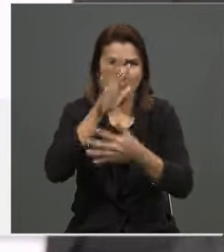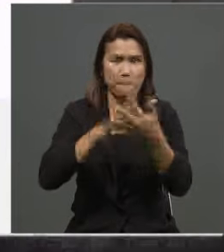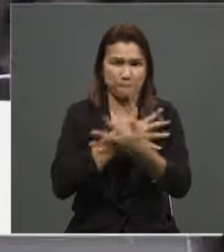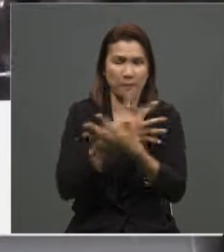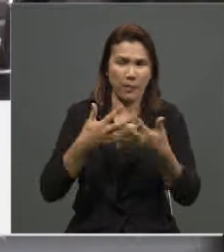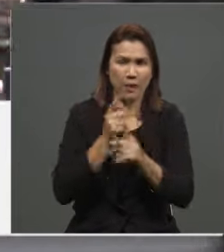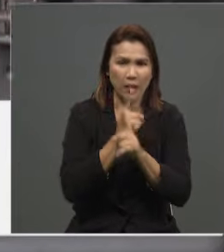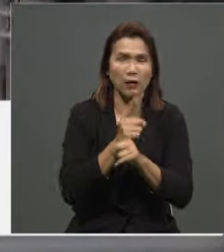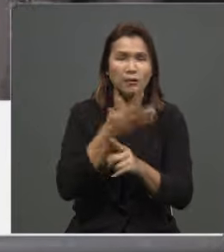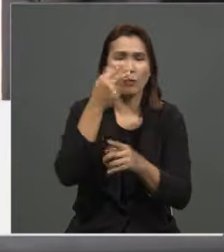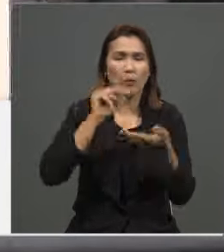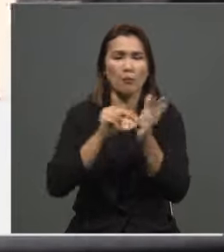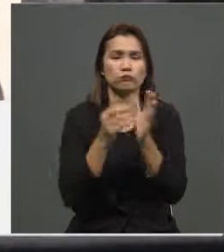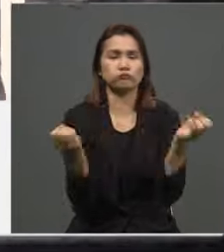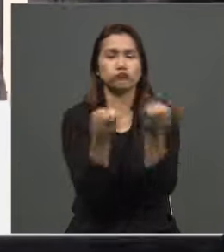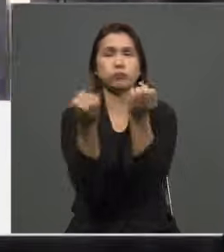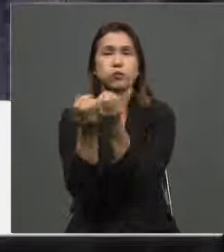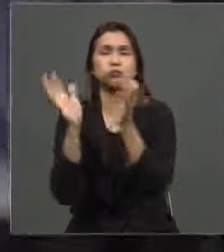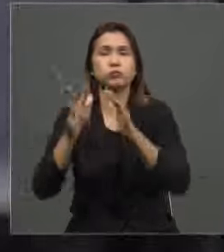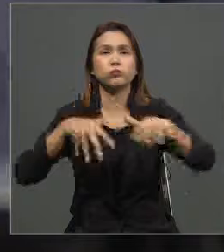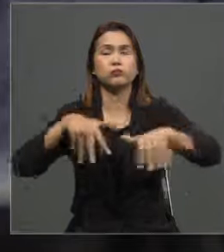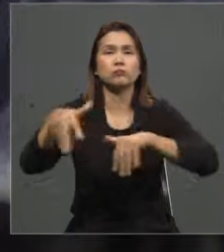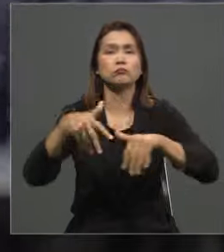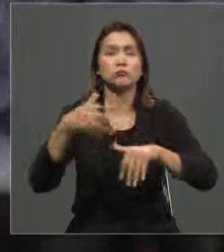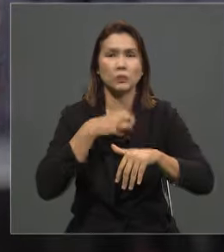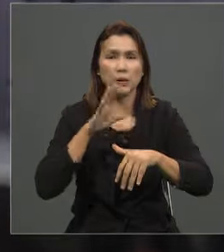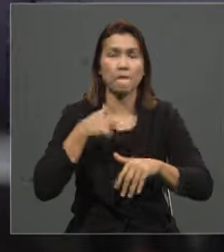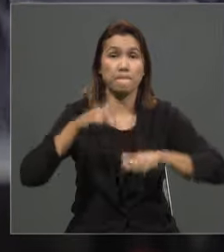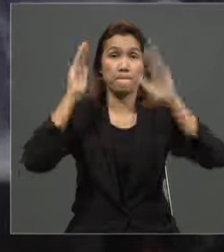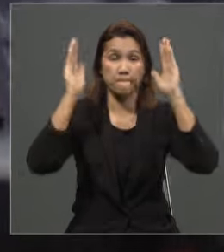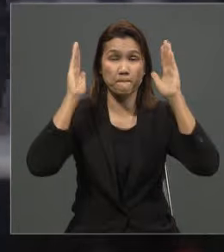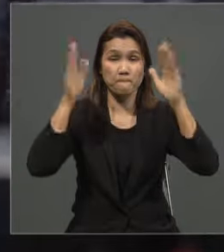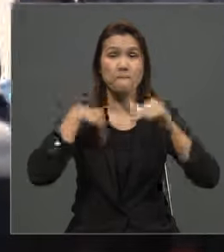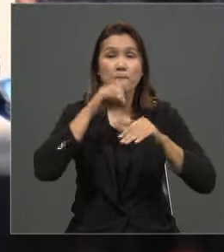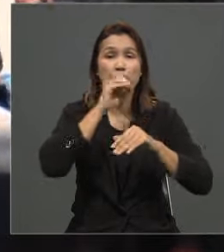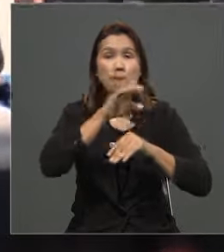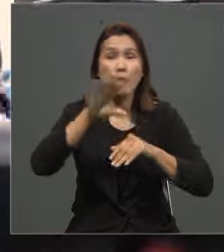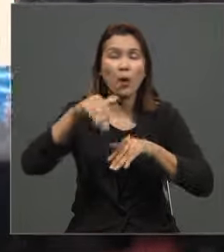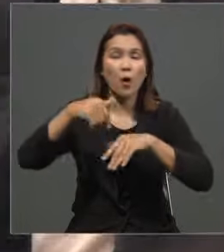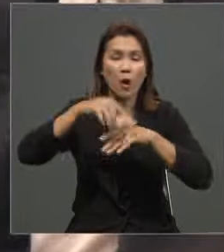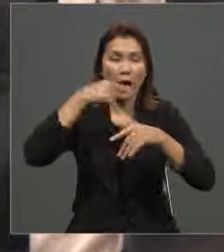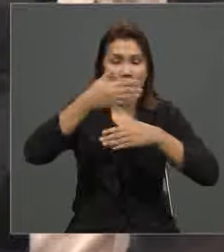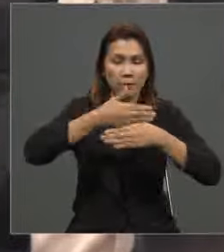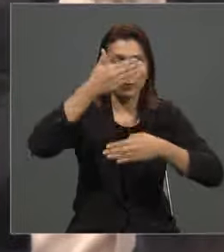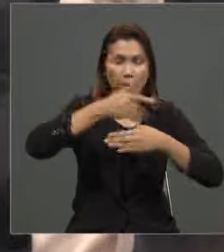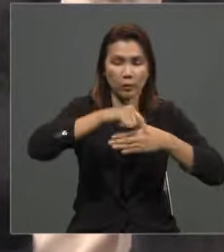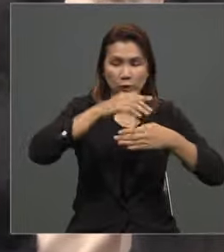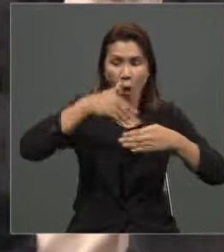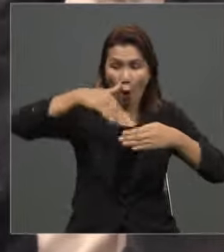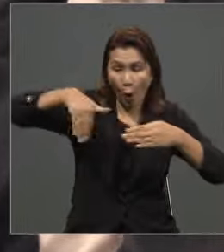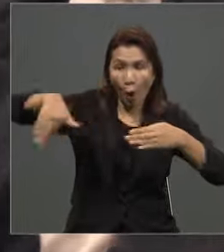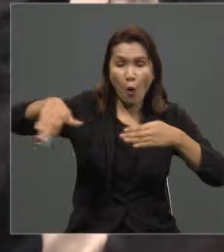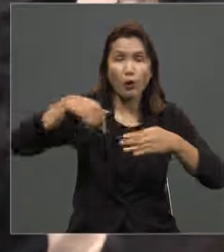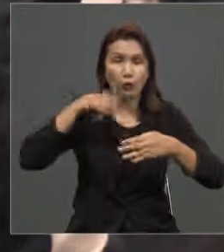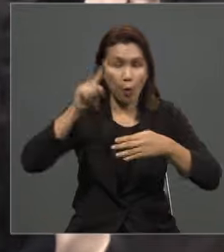ไว้เพื่อไม่ให้เกิดผลกระทบกับประชาชนพร้อมประชาสัมพันธ์ประชาชนที่อาศัยอยู่นอกคันกั้นน้ำให้ทราบข้อมูลการ